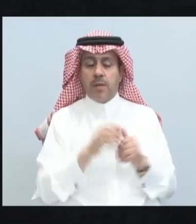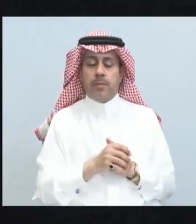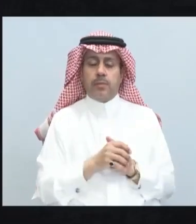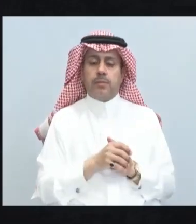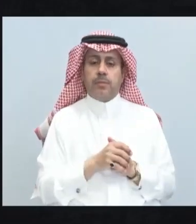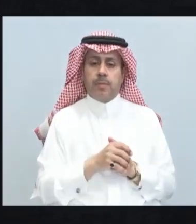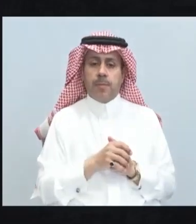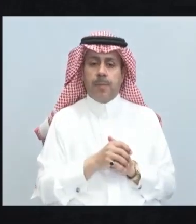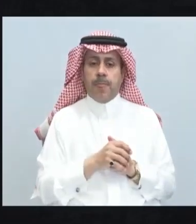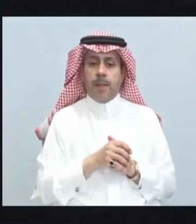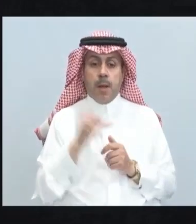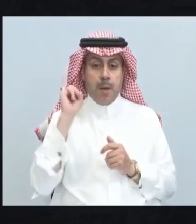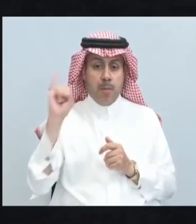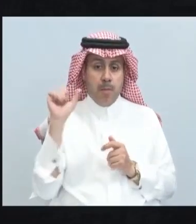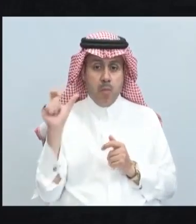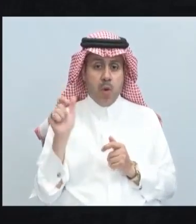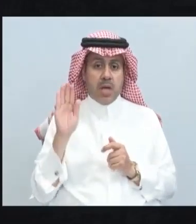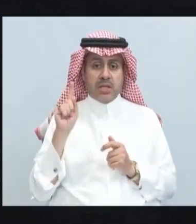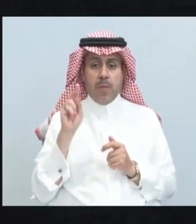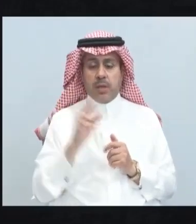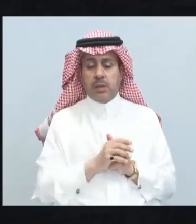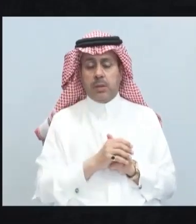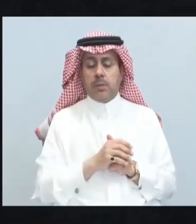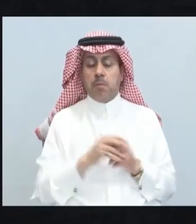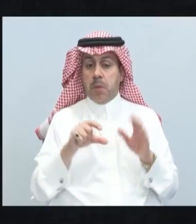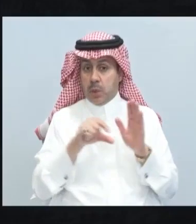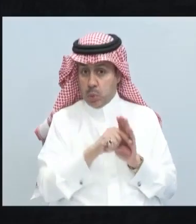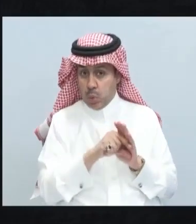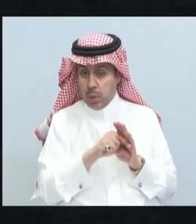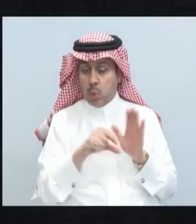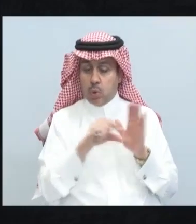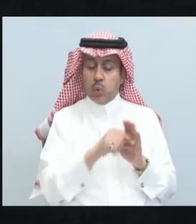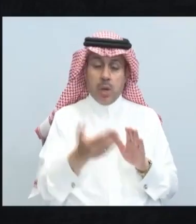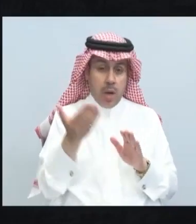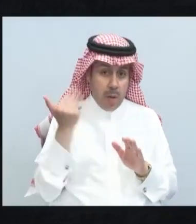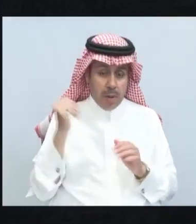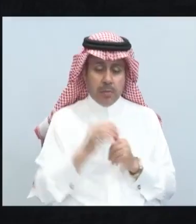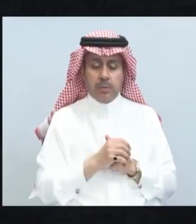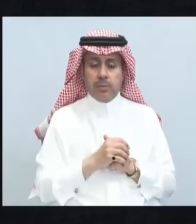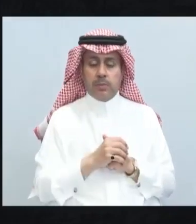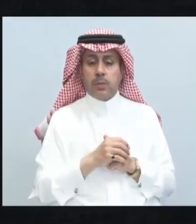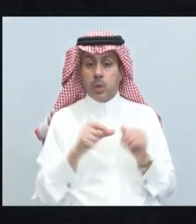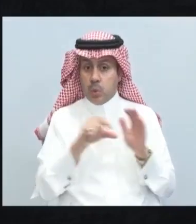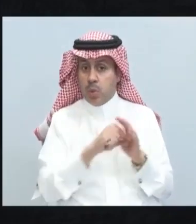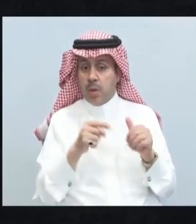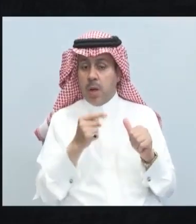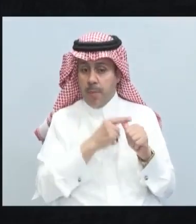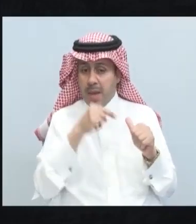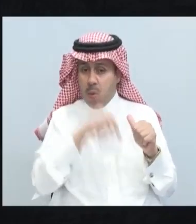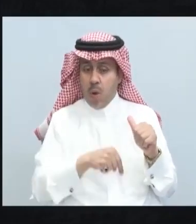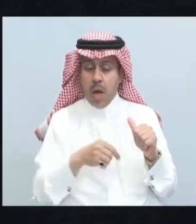او في مناسباتها بين الصوره والصوره التي قبلها او بين الوره